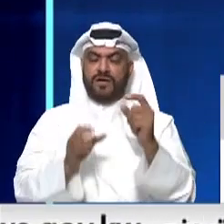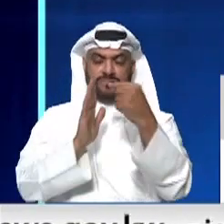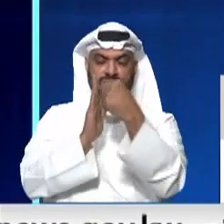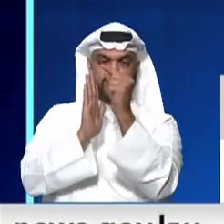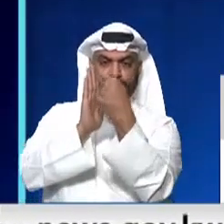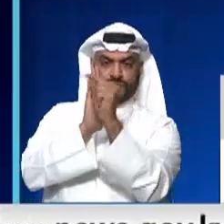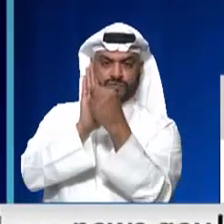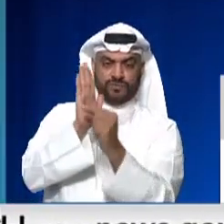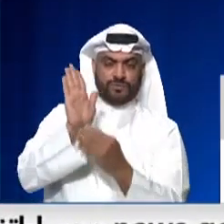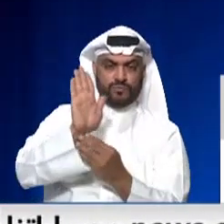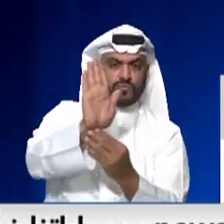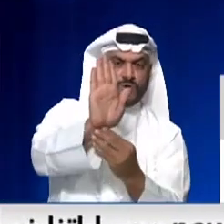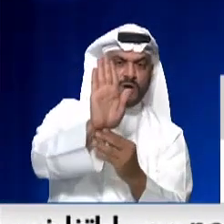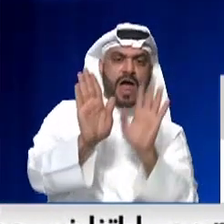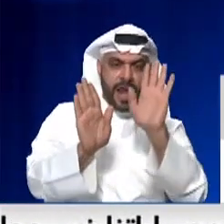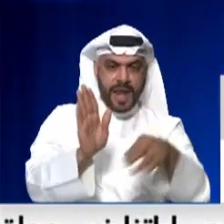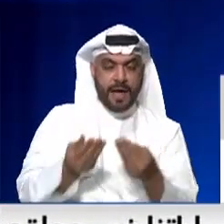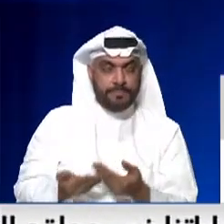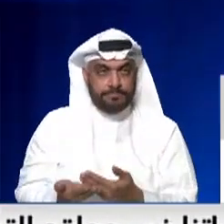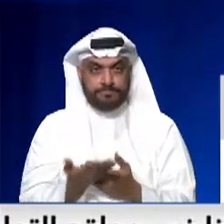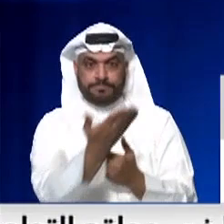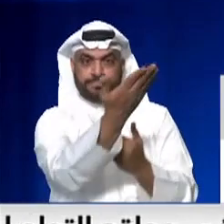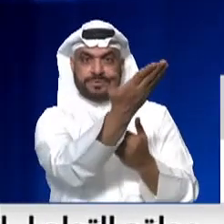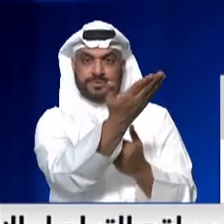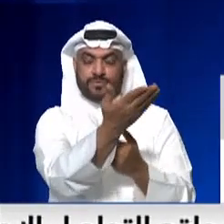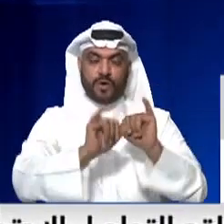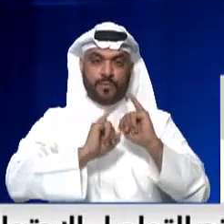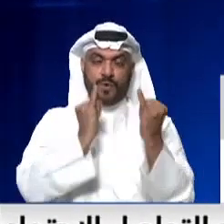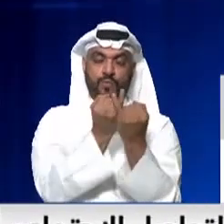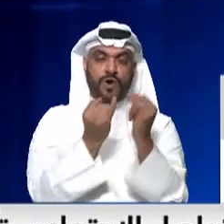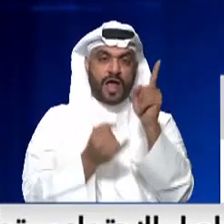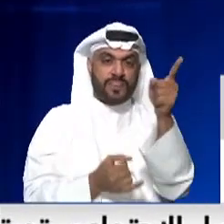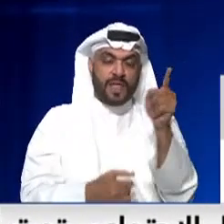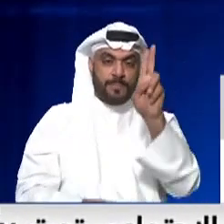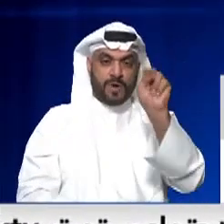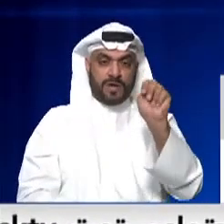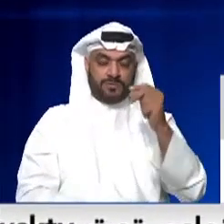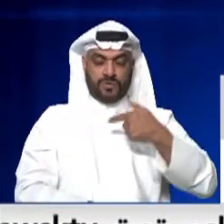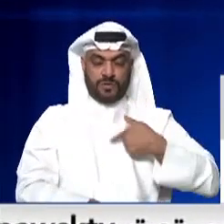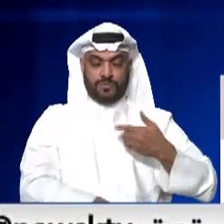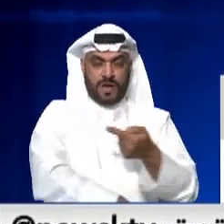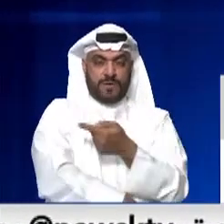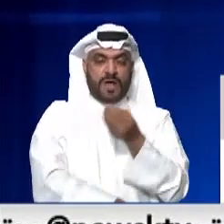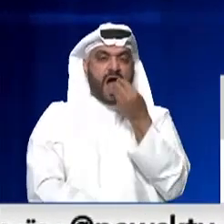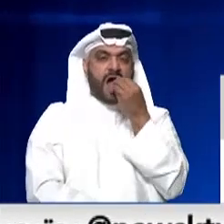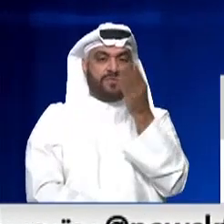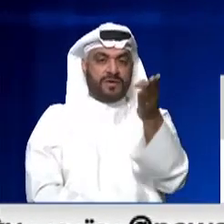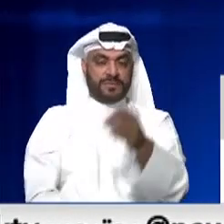اوجزتها رئاسه العامه للغذاء والتغذيه في التقارير الثلاثه المقدمه الى منظمه الفاو انذاك